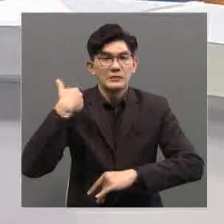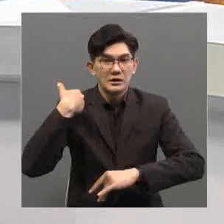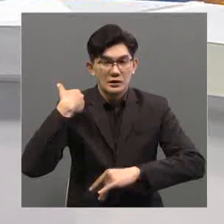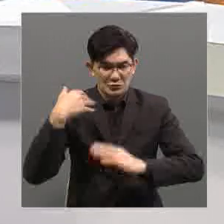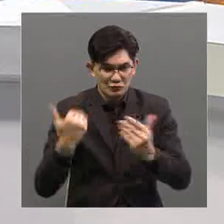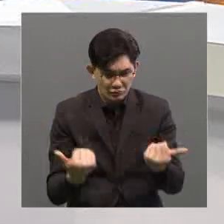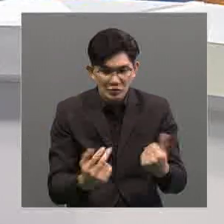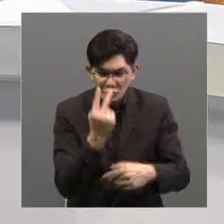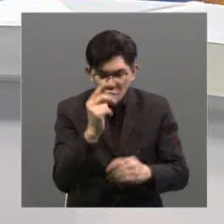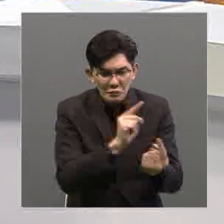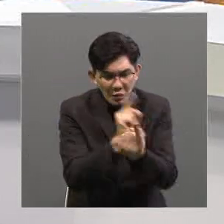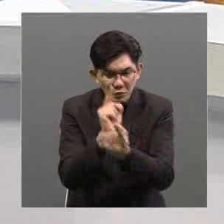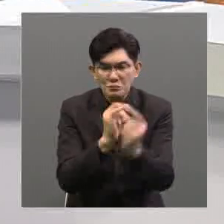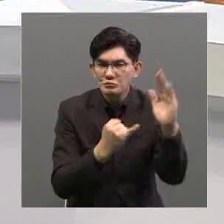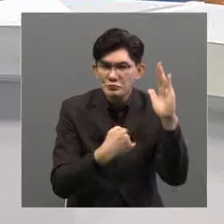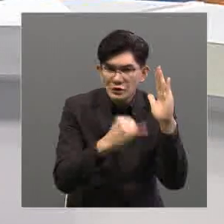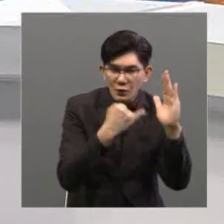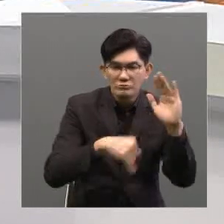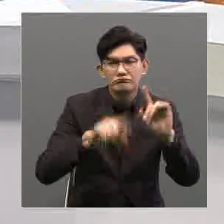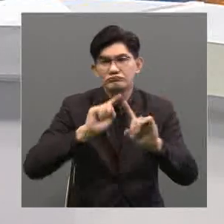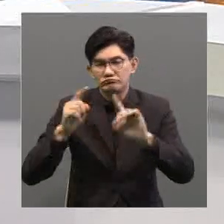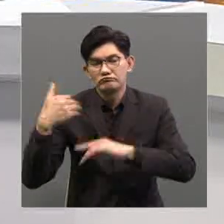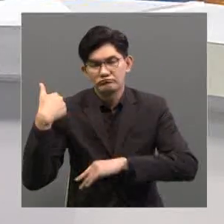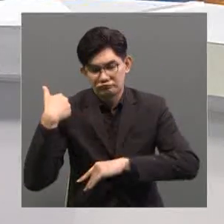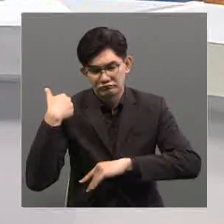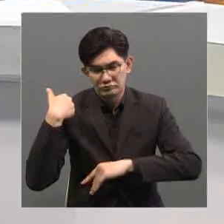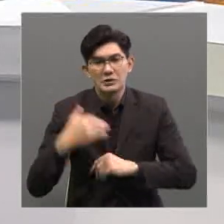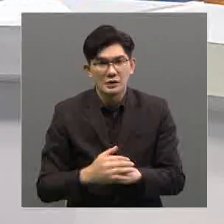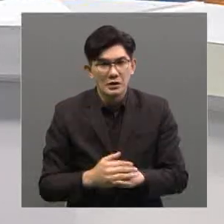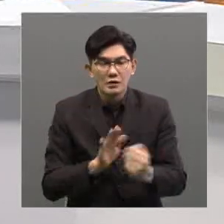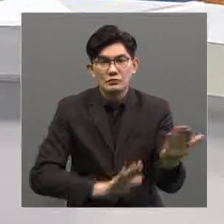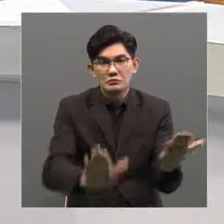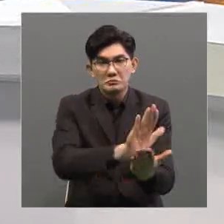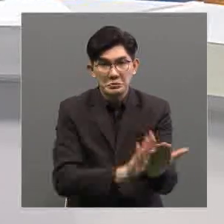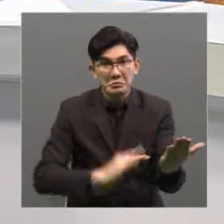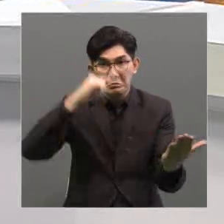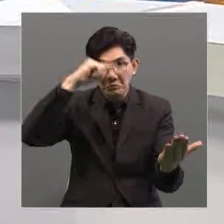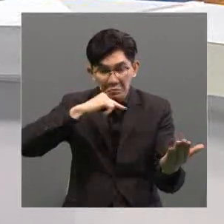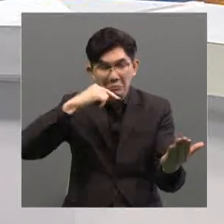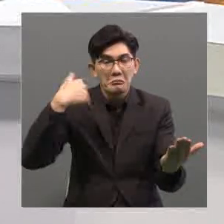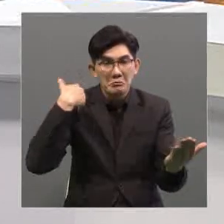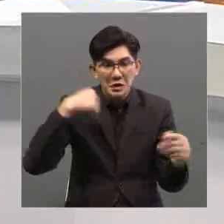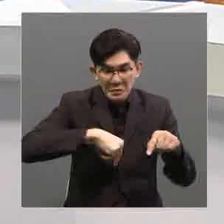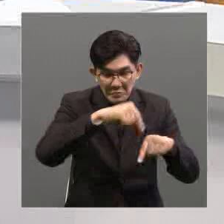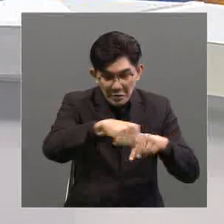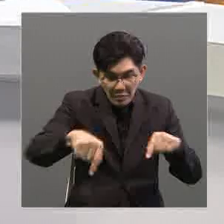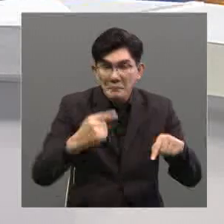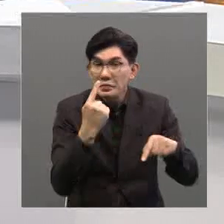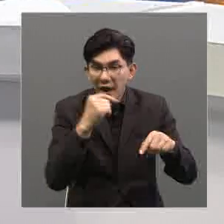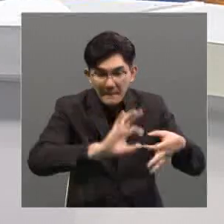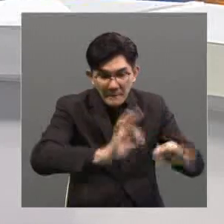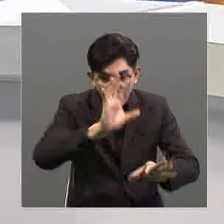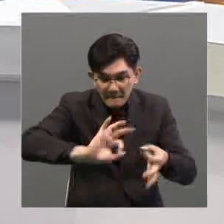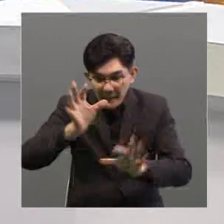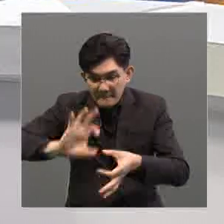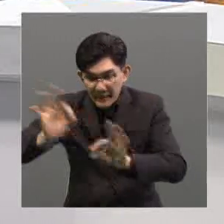คุณผู้ชมคะถ้าไปดูข้อมูลของเพจจิสด้าเนี่ยก็จะพบเลยนะคะว่าประเทศไทยเขาจะมีจุดความร้อนที่เป็นสีแดงๆอะค่ะไอ